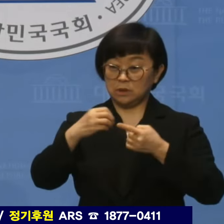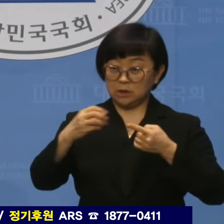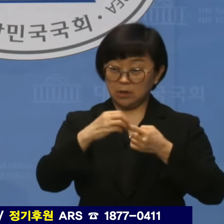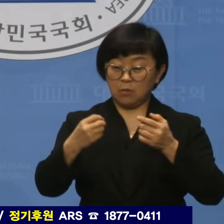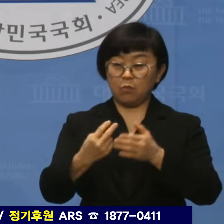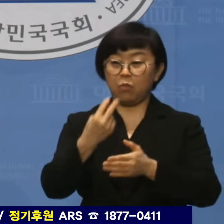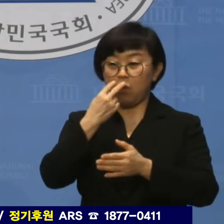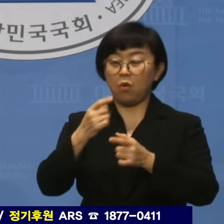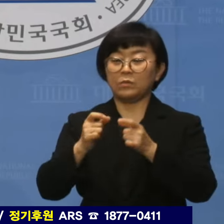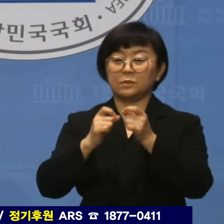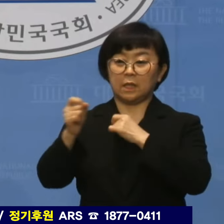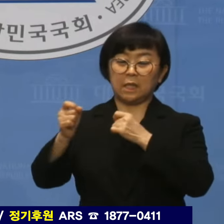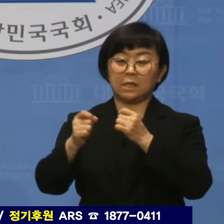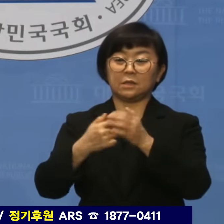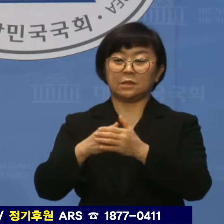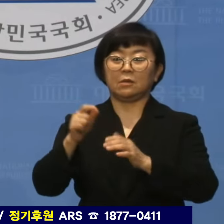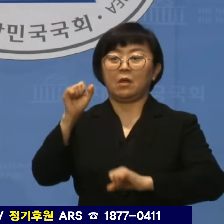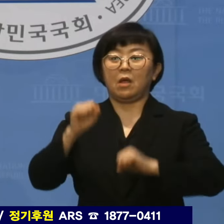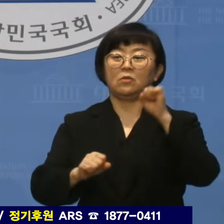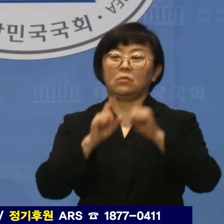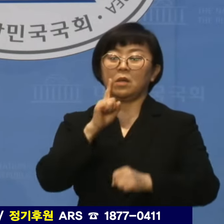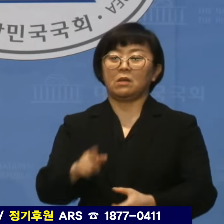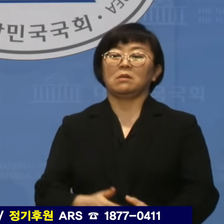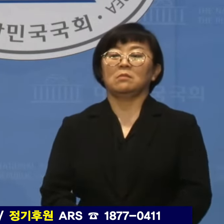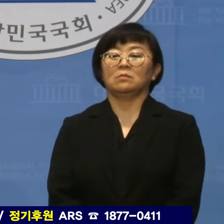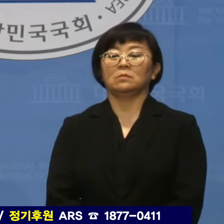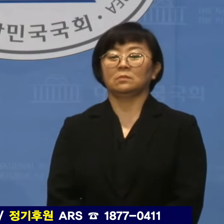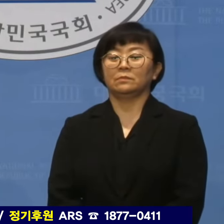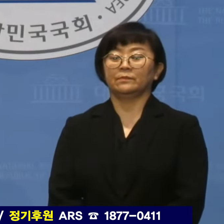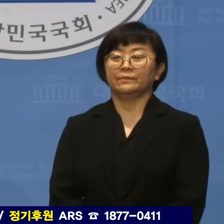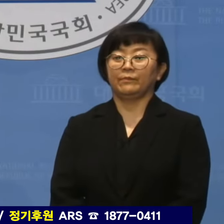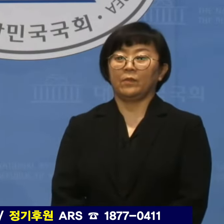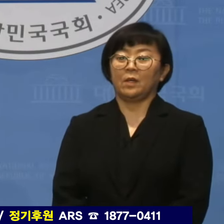뜯어내는 보험사기극 행태라고 비유했습니다.